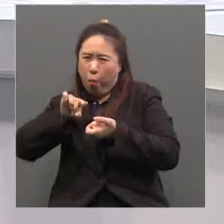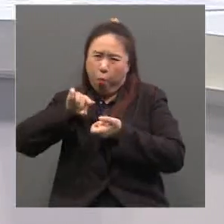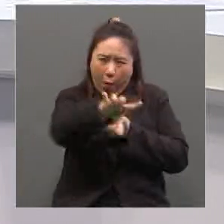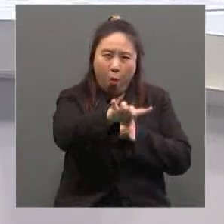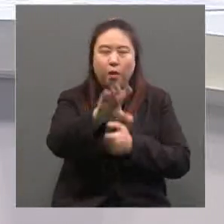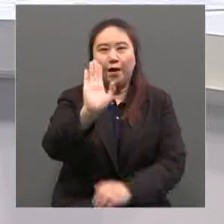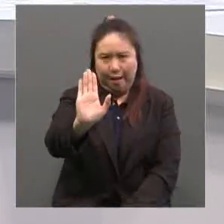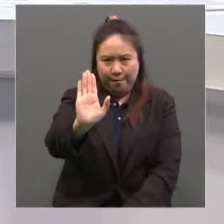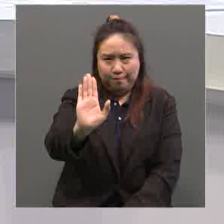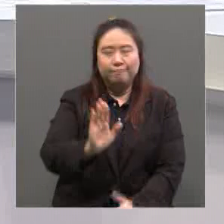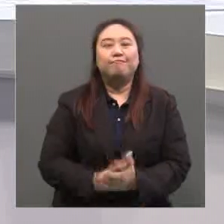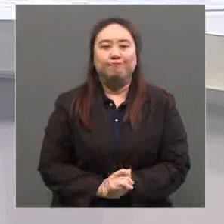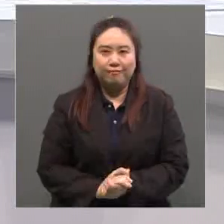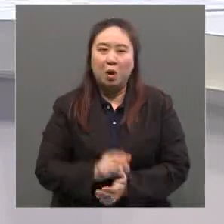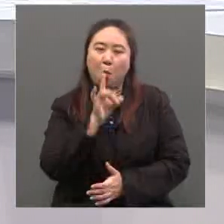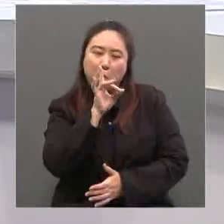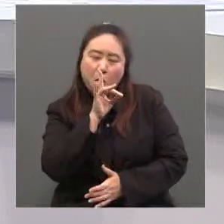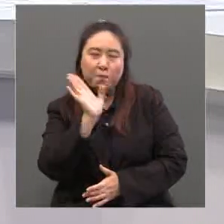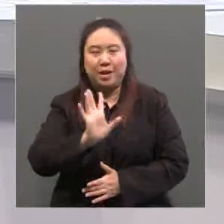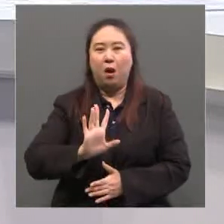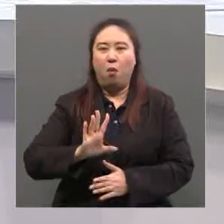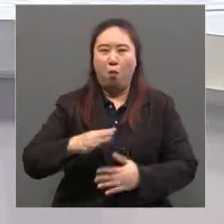งไม่โป๊ไม่เปลือยไม่ปืนฉีดน้ำ